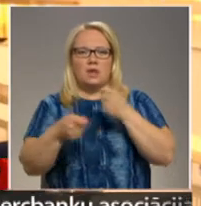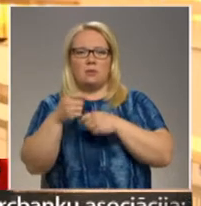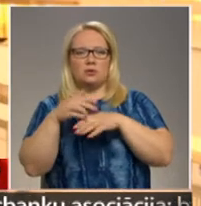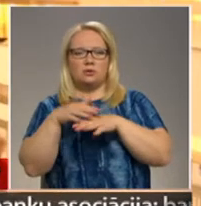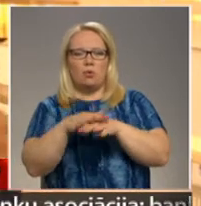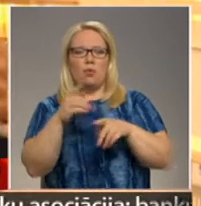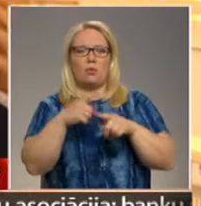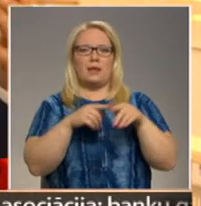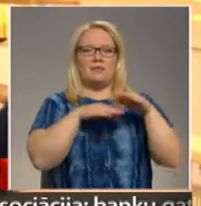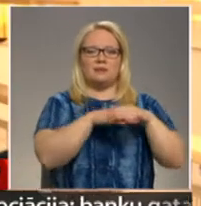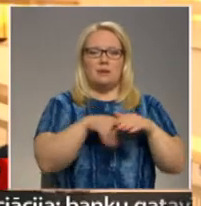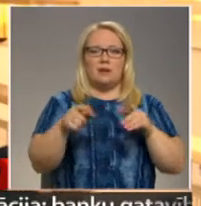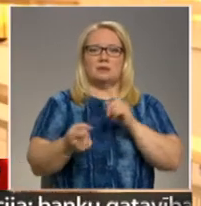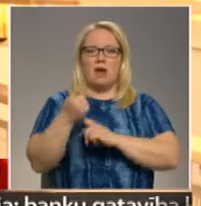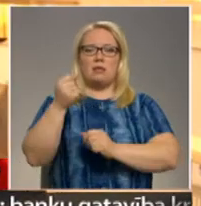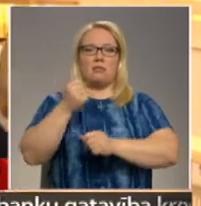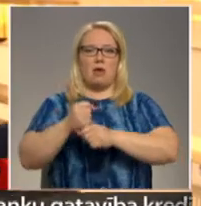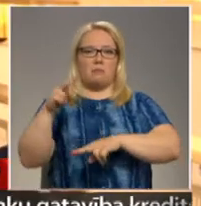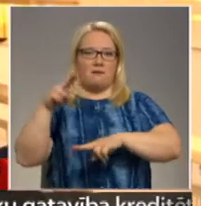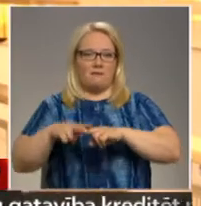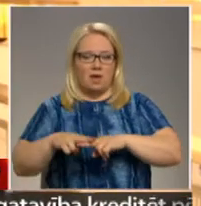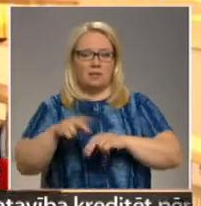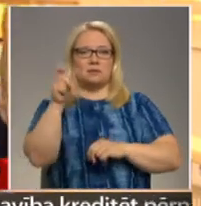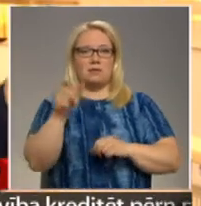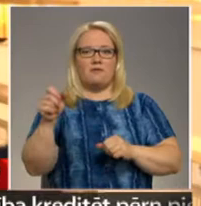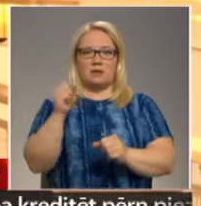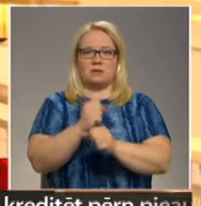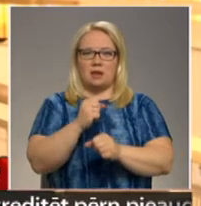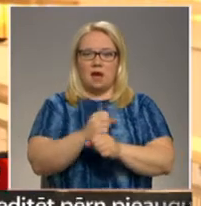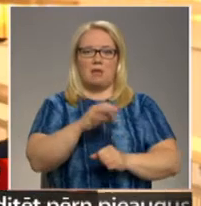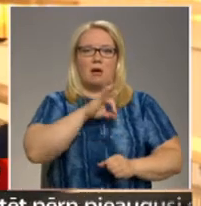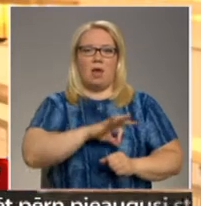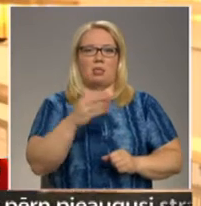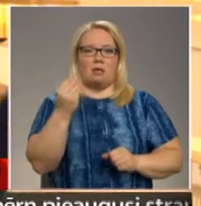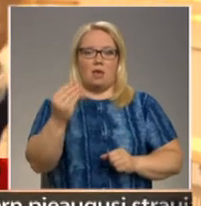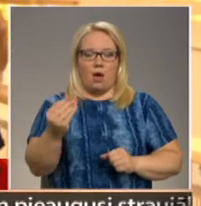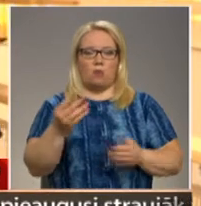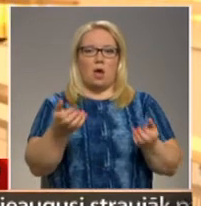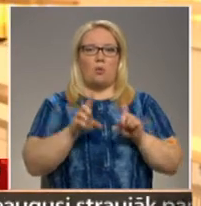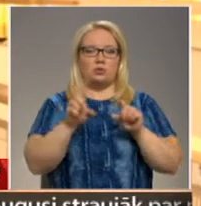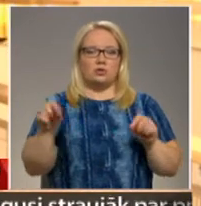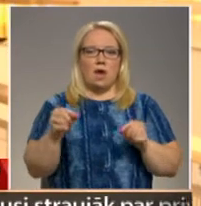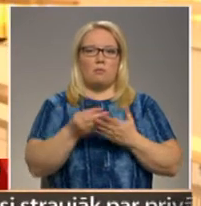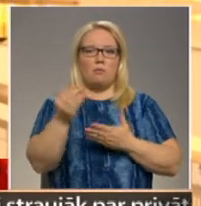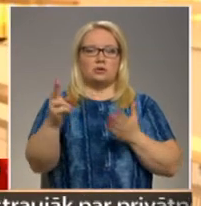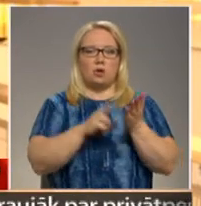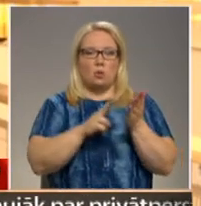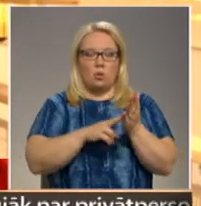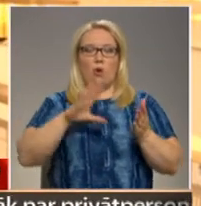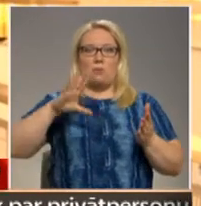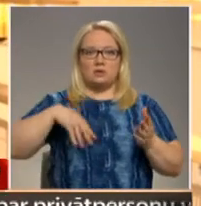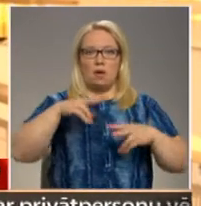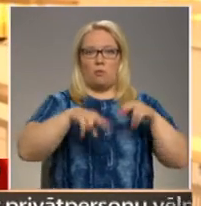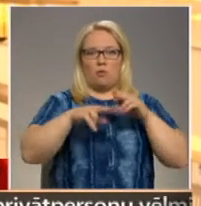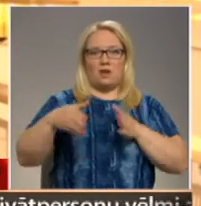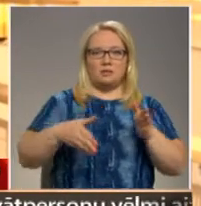vietas, attiecīgi cilvēki iet strādāt, pelna naudu, uzņēmu maksā nodokļus un tad var būvēt šos celiņus un parkus. Bet